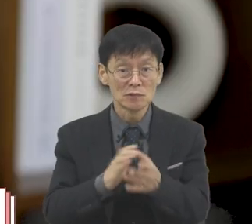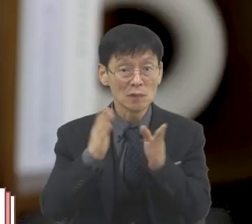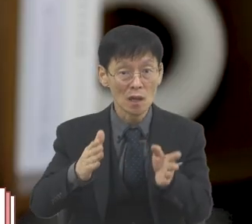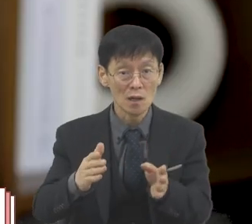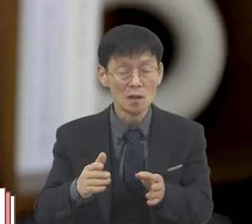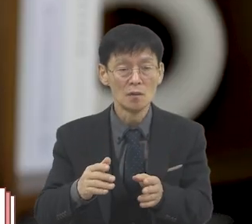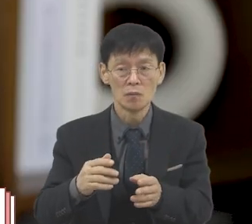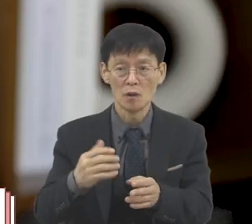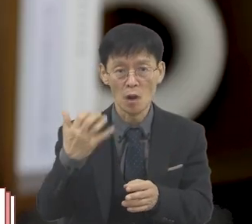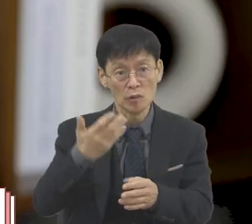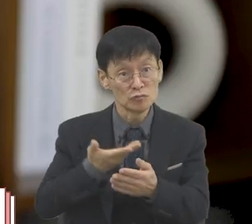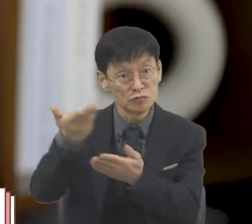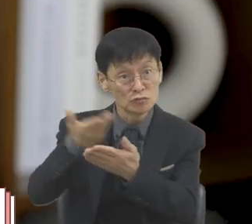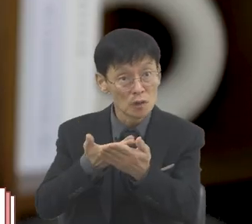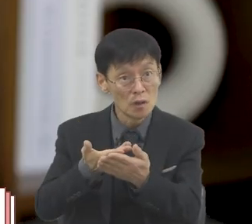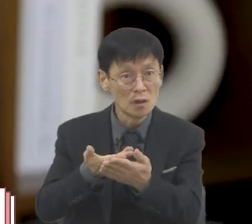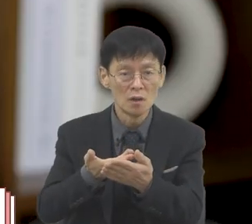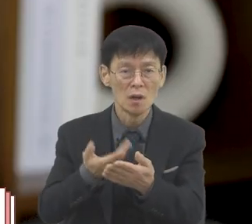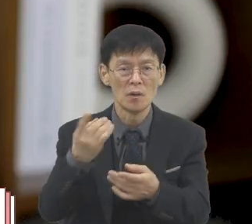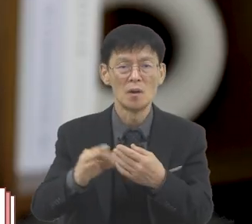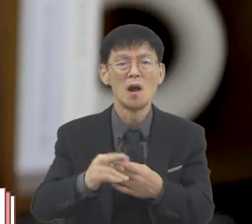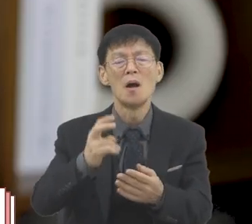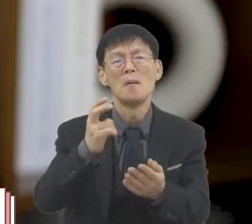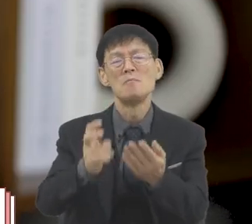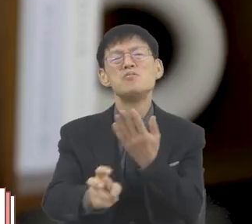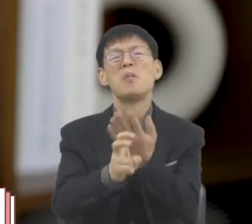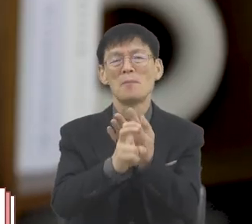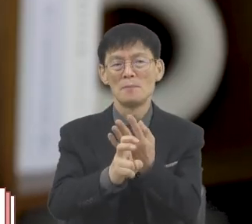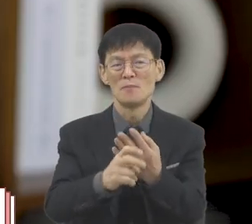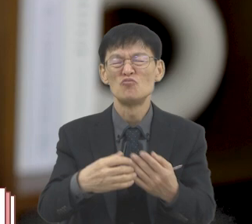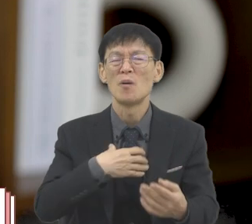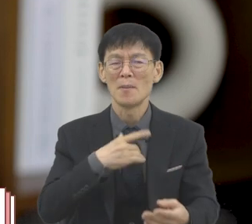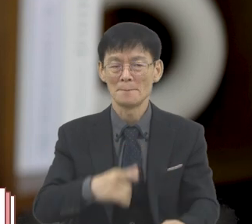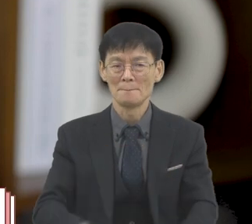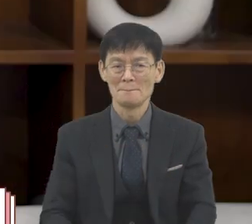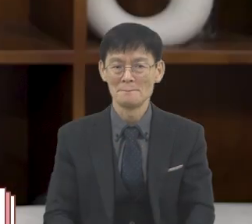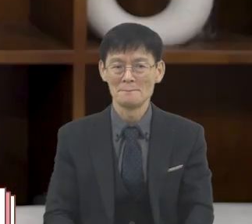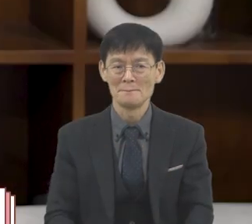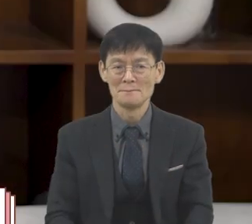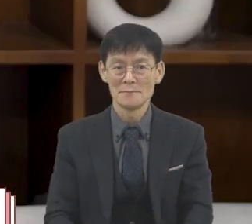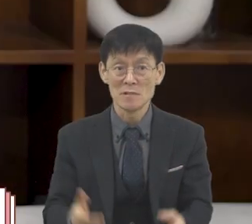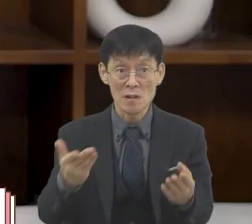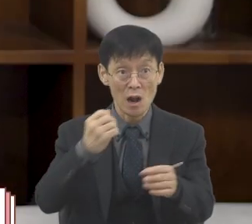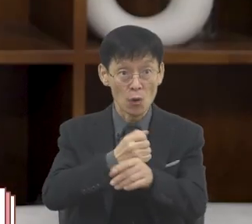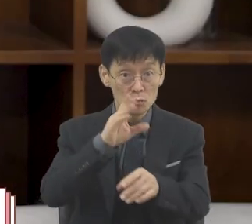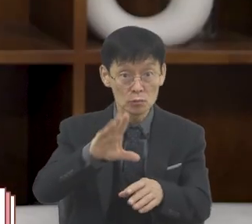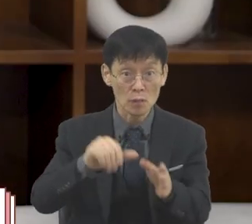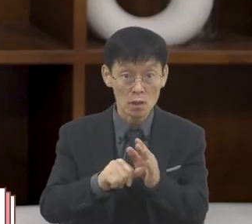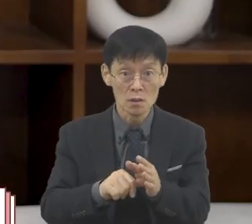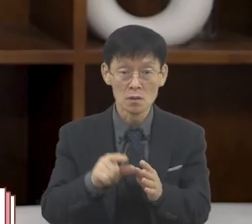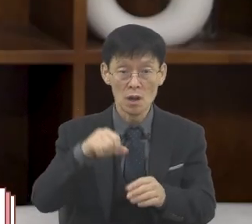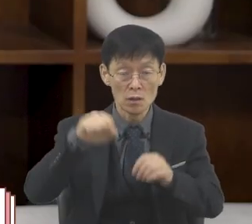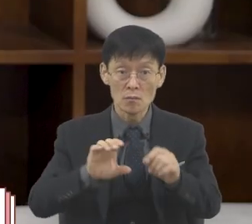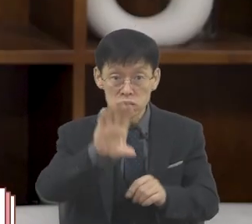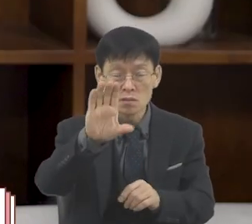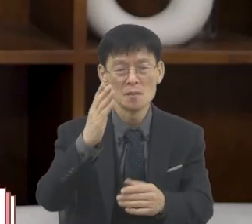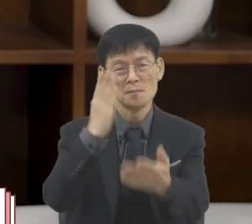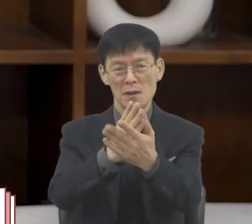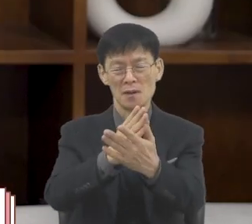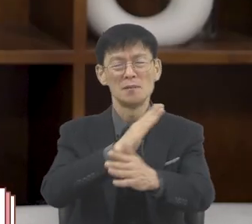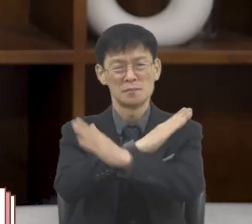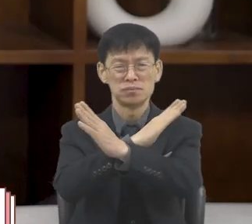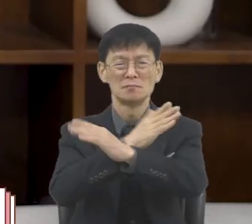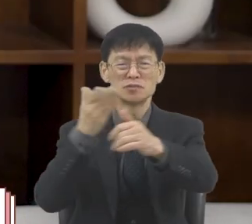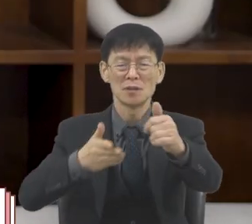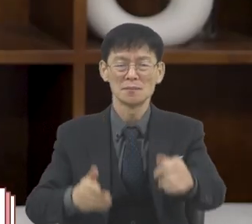친구들 사이에서도 음란물을 공유하는 행위는 법을 어기는 행동이 될 수 있는데 업무 이야기를 하는 곳에서 그런 행동은